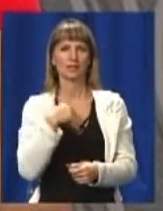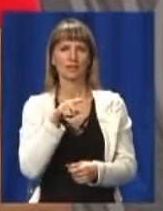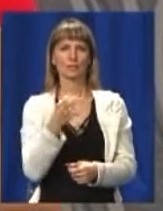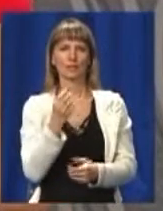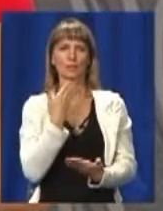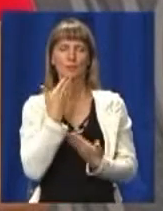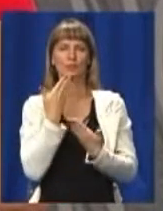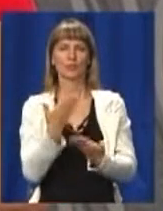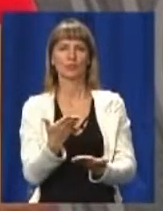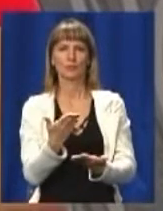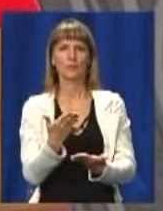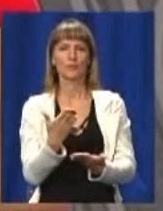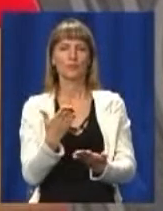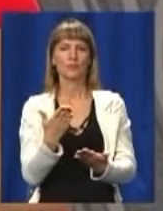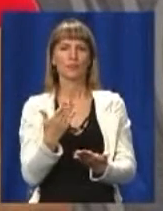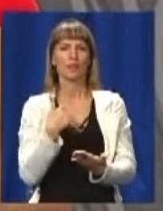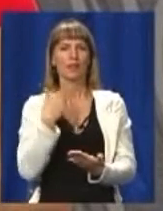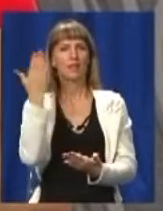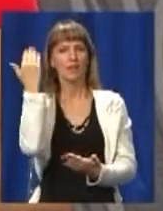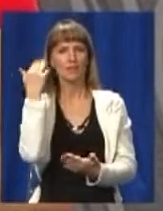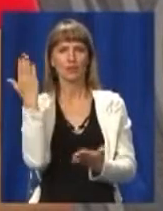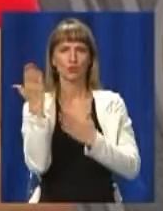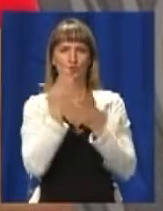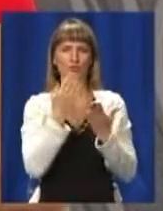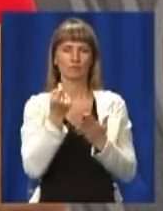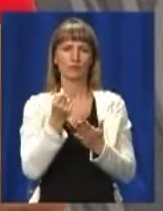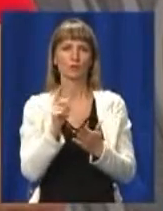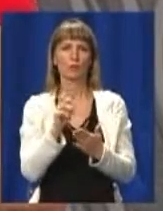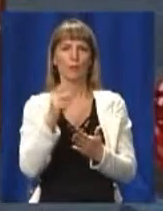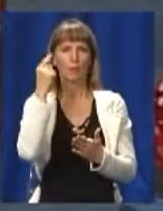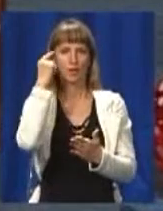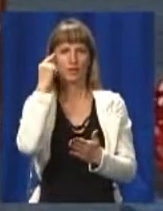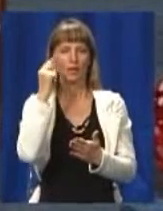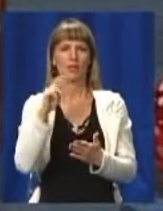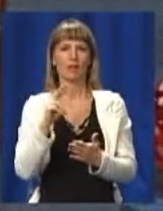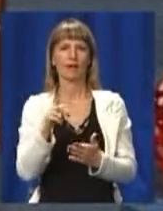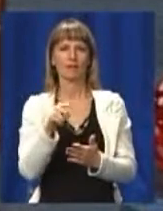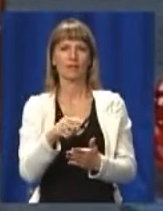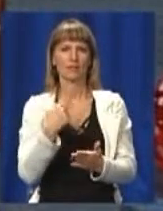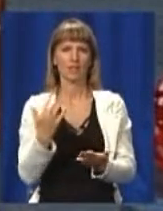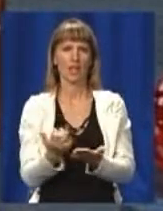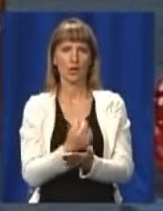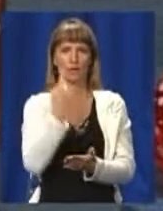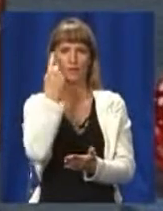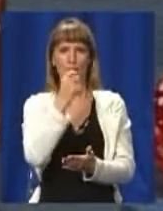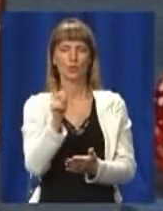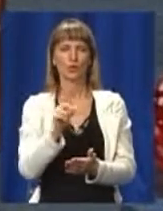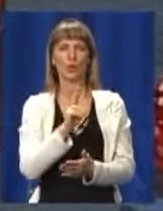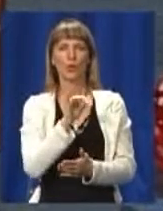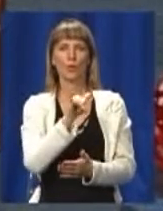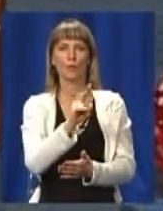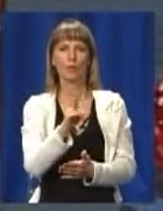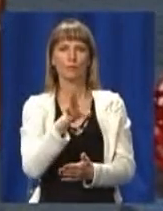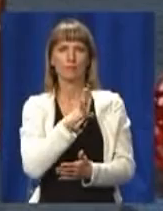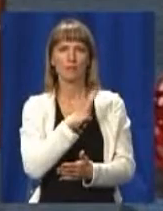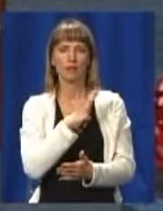ще запитаю? Насправді я колись от читав, от, ну, перед тим трохи для того, аби зрозуміти, як воно, і десь знайшов інформацію, що в когось там навіть